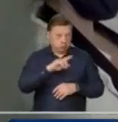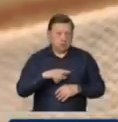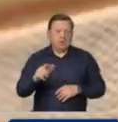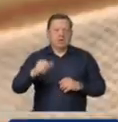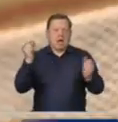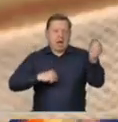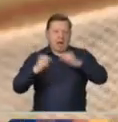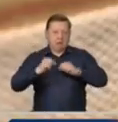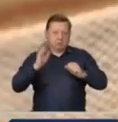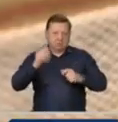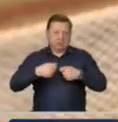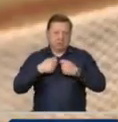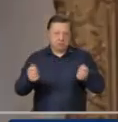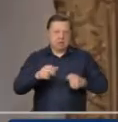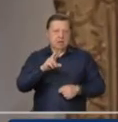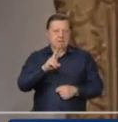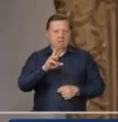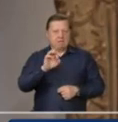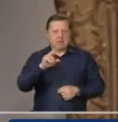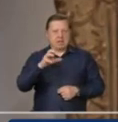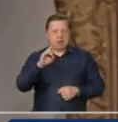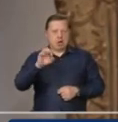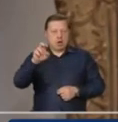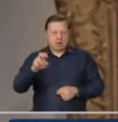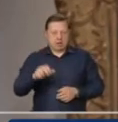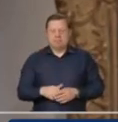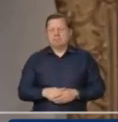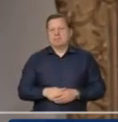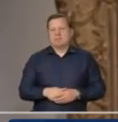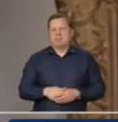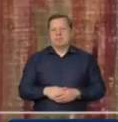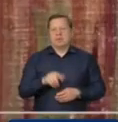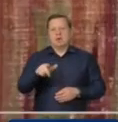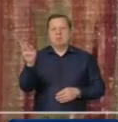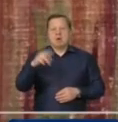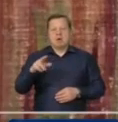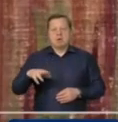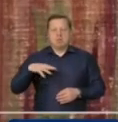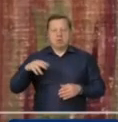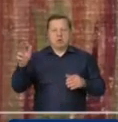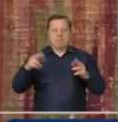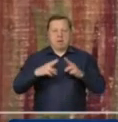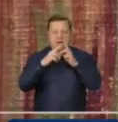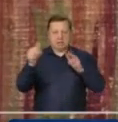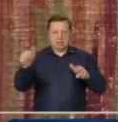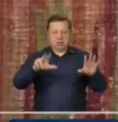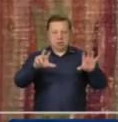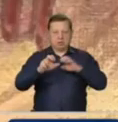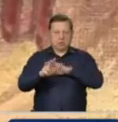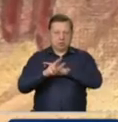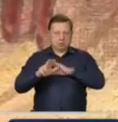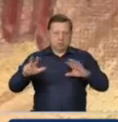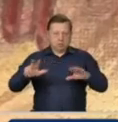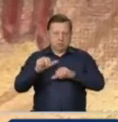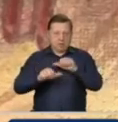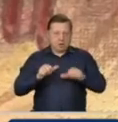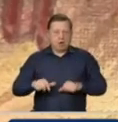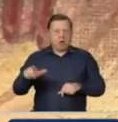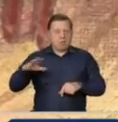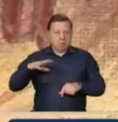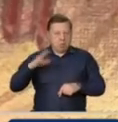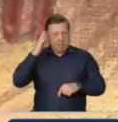Sotheby's wystawi na aukcję obraz Vincenta van Gogha Saint-Denis à Montmartre. Dzieło powstało w Paryżu w 1887 roku. Wtedy Vincent mieszkał w